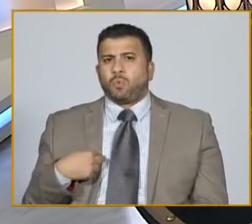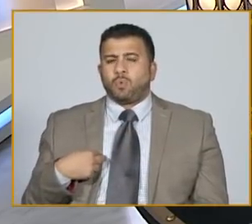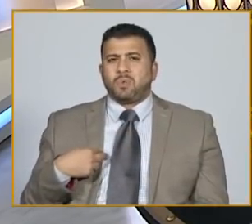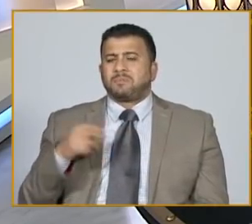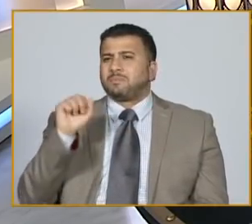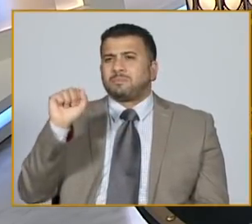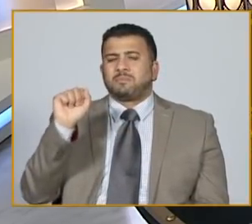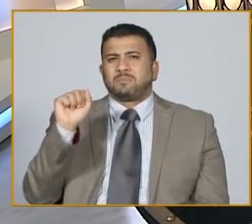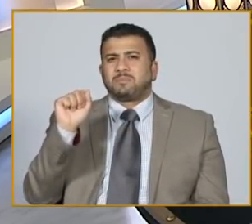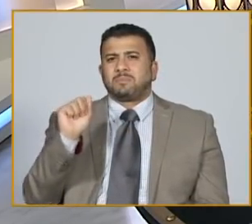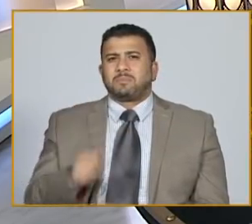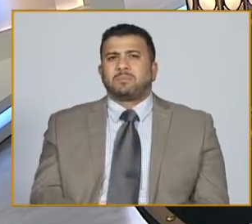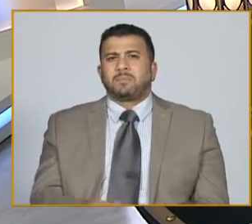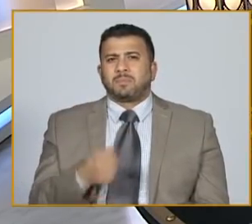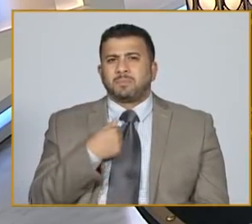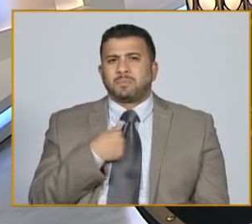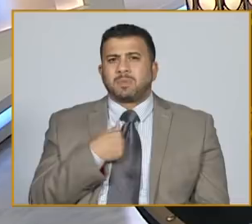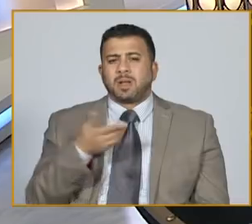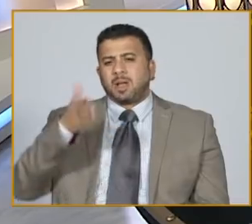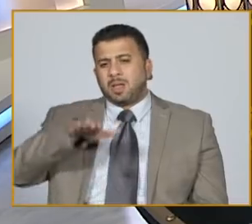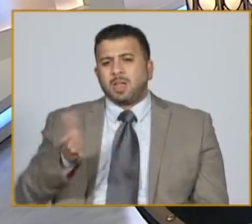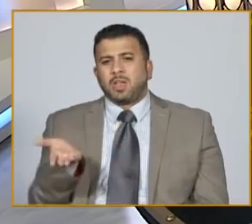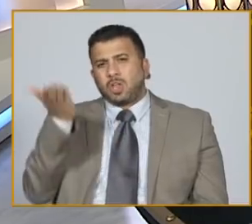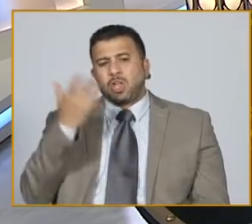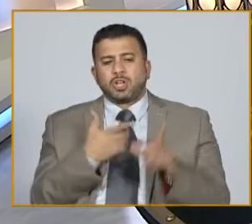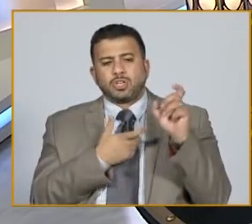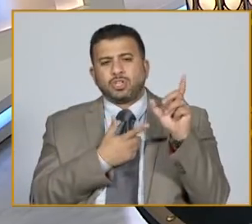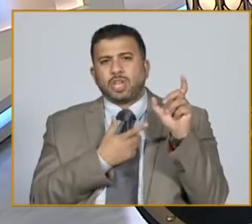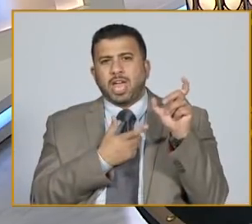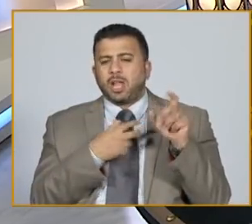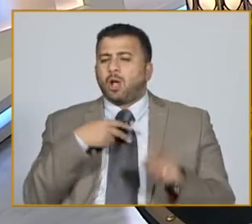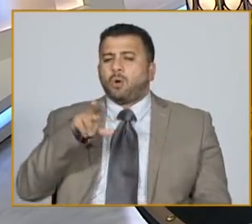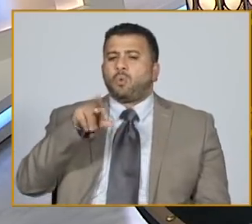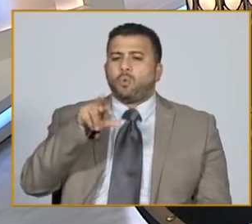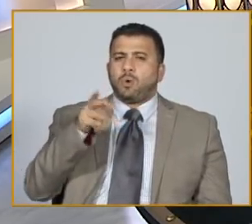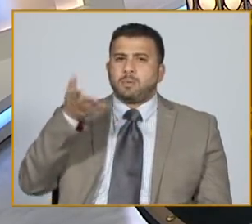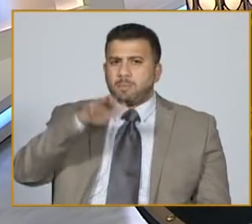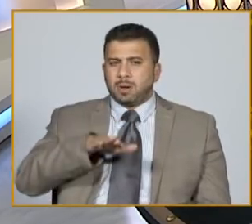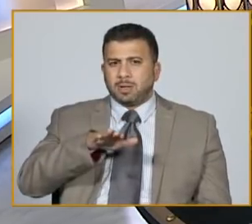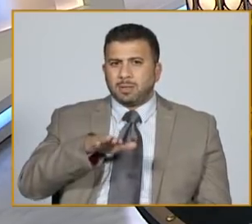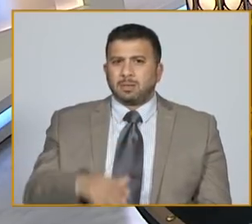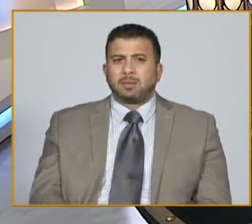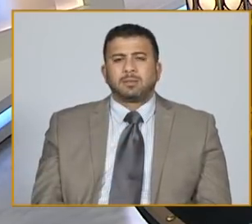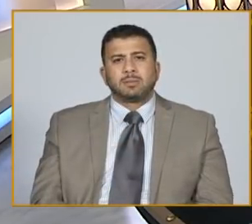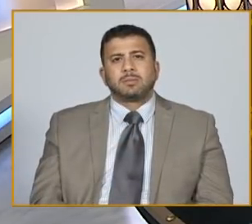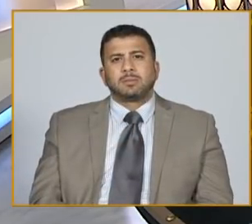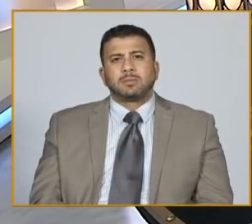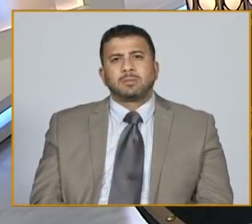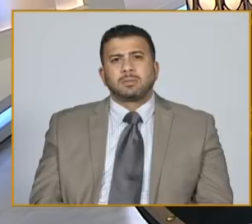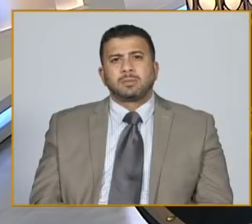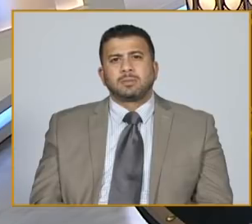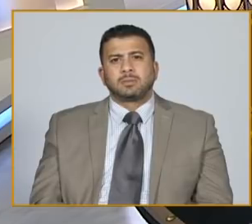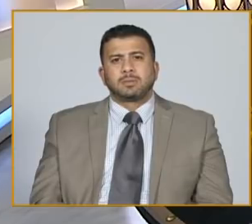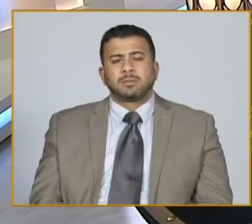كان لأخويا شهيد، فالمبلغ ما كان يمي، فأنا يا شيخ